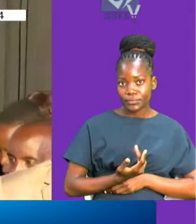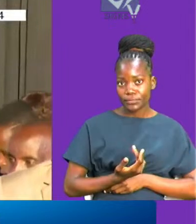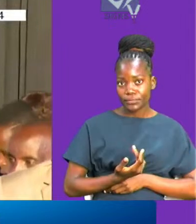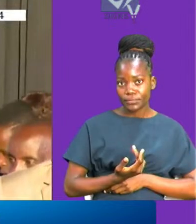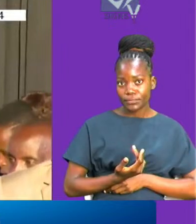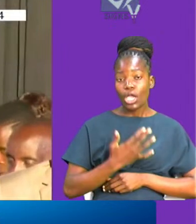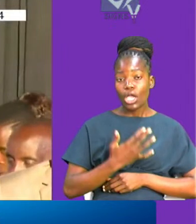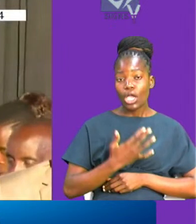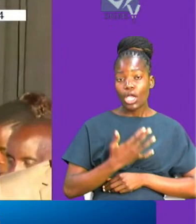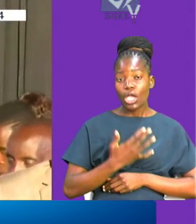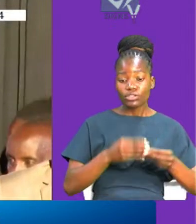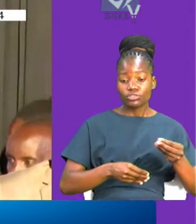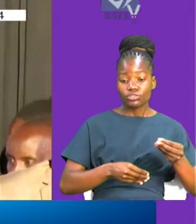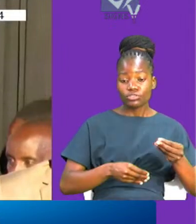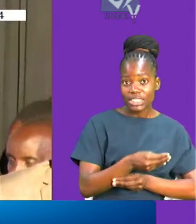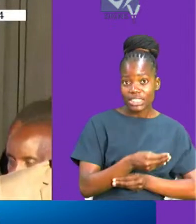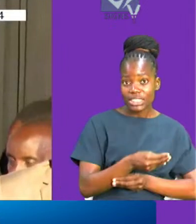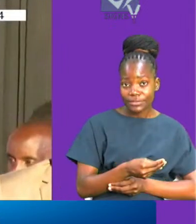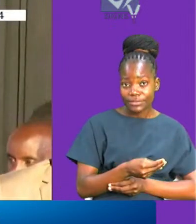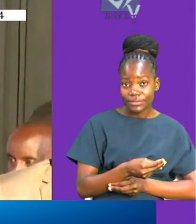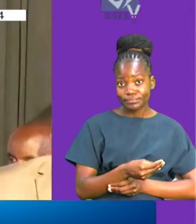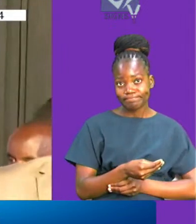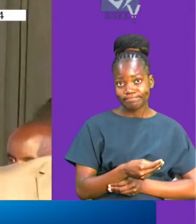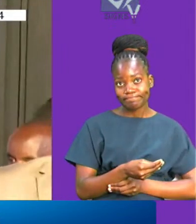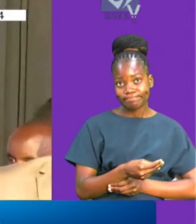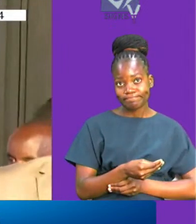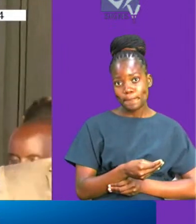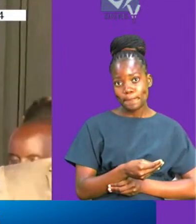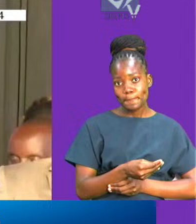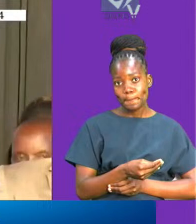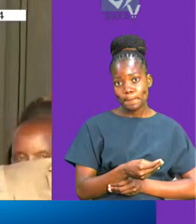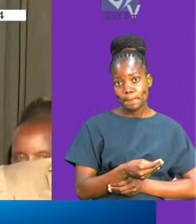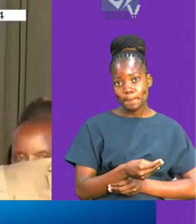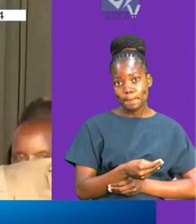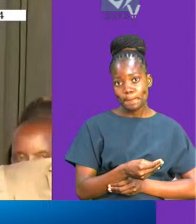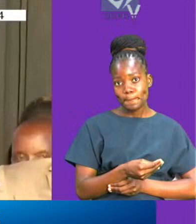Munataka kurithi munataka kugawa mzee akiwa hai.